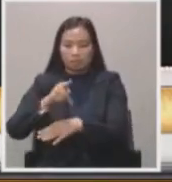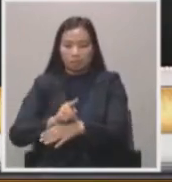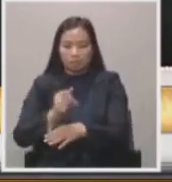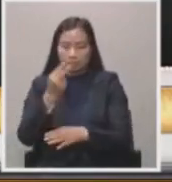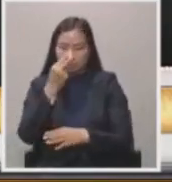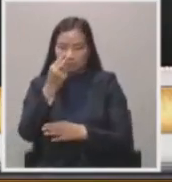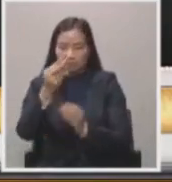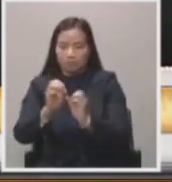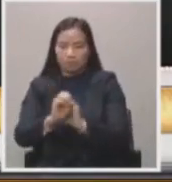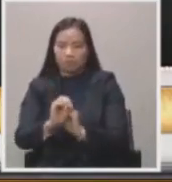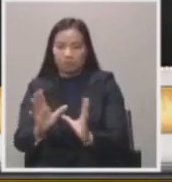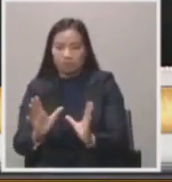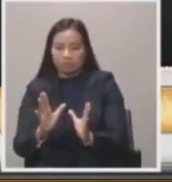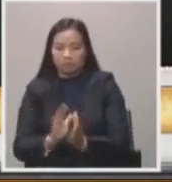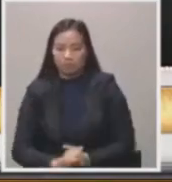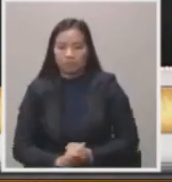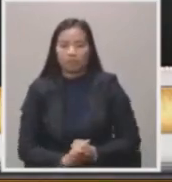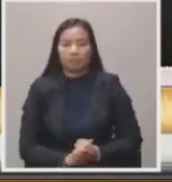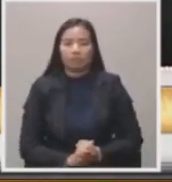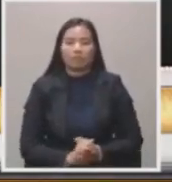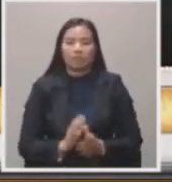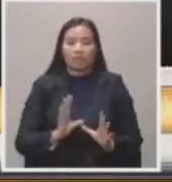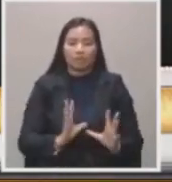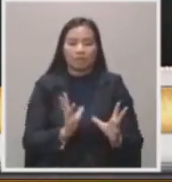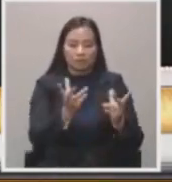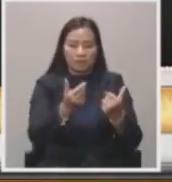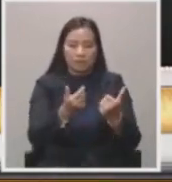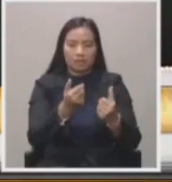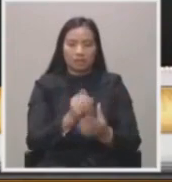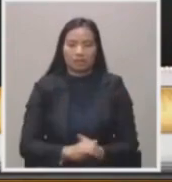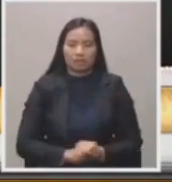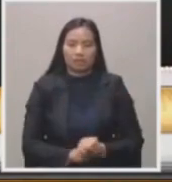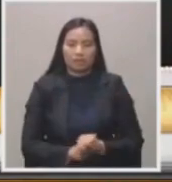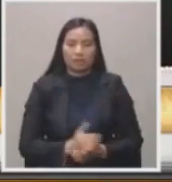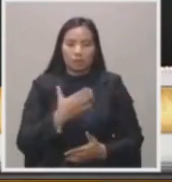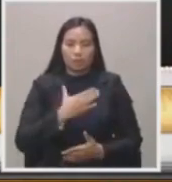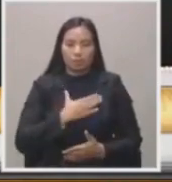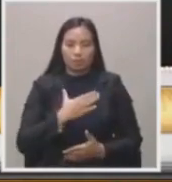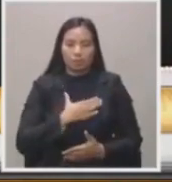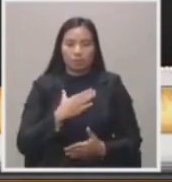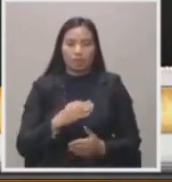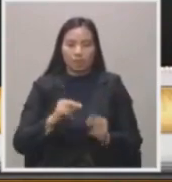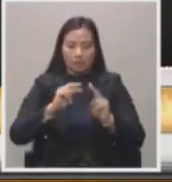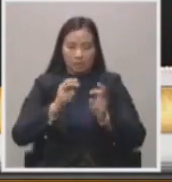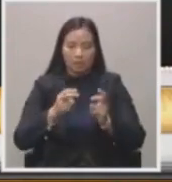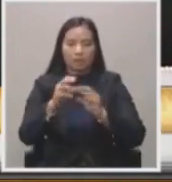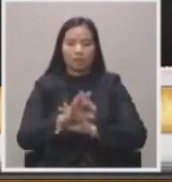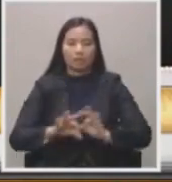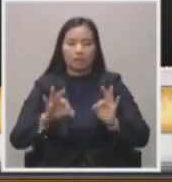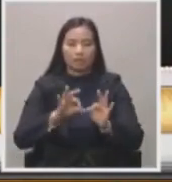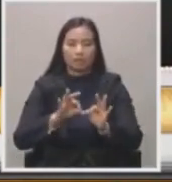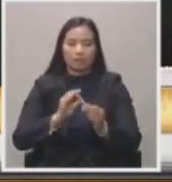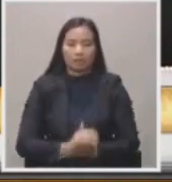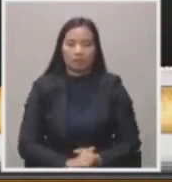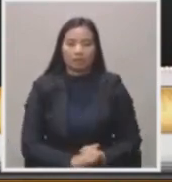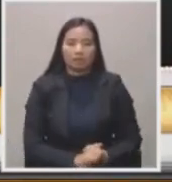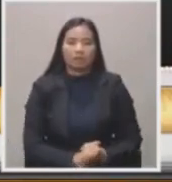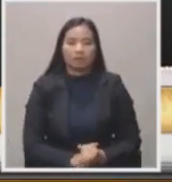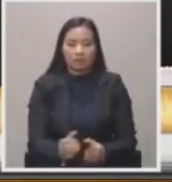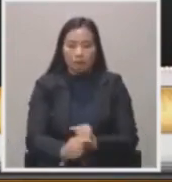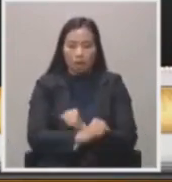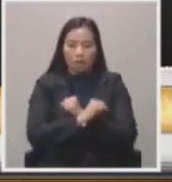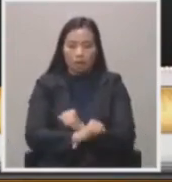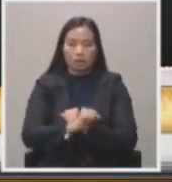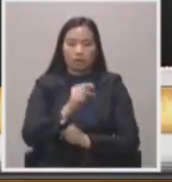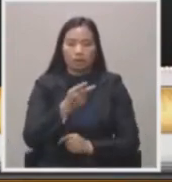ครับว่าสิ่งที่ขาดหายไปนะครับที่ผมเห็นว่าเป็นเรื่องที่มีความสำคัญก็คือเรื่องของการคุ้มคร